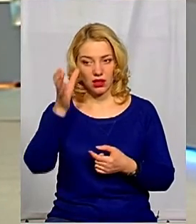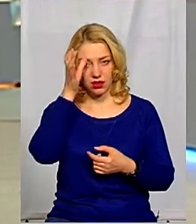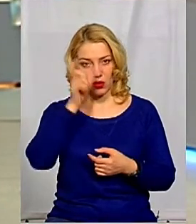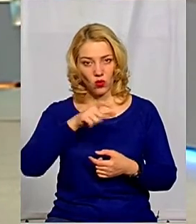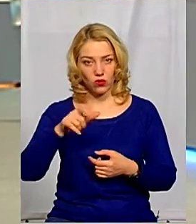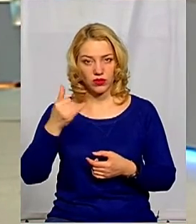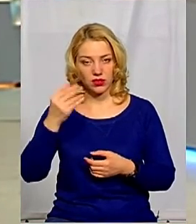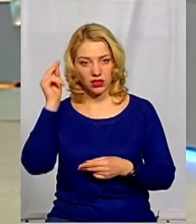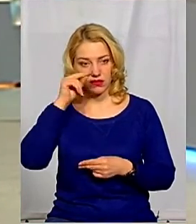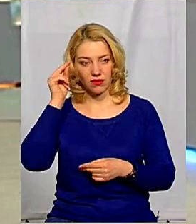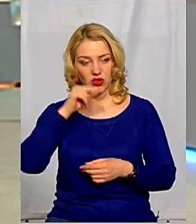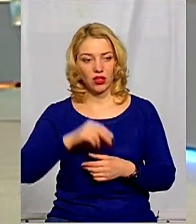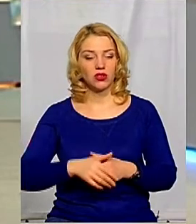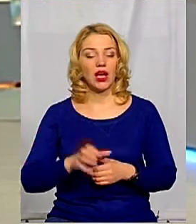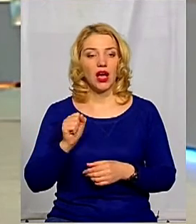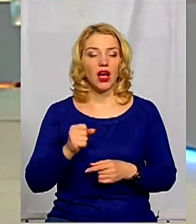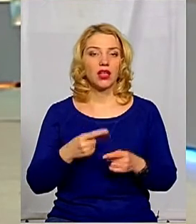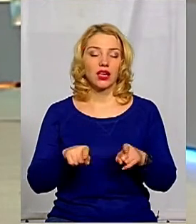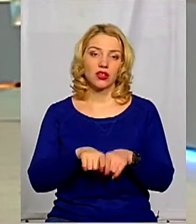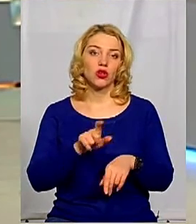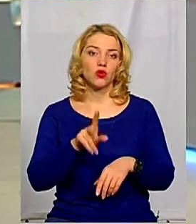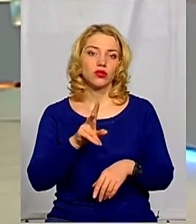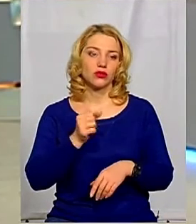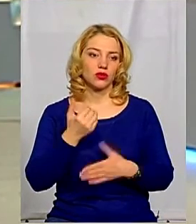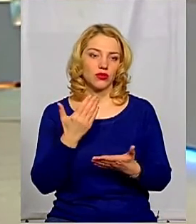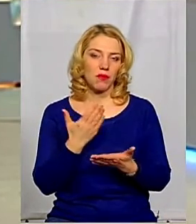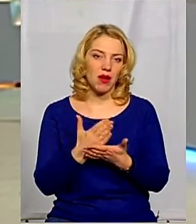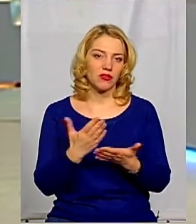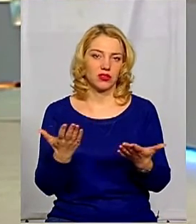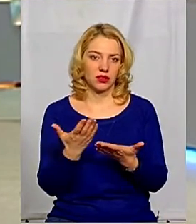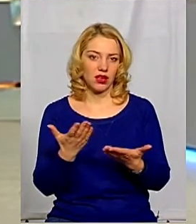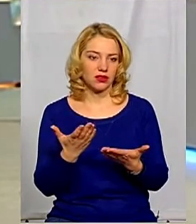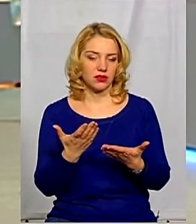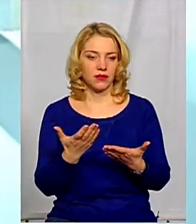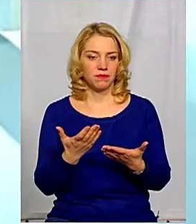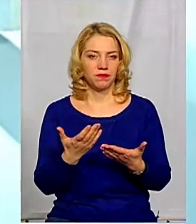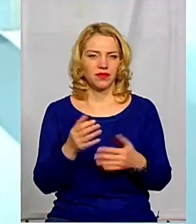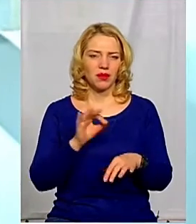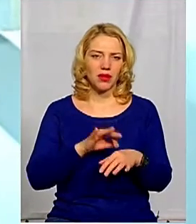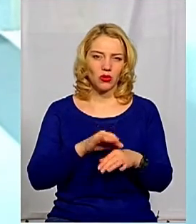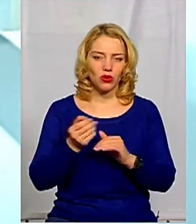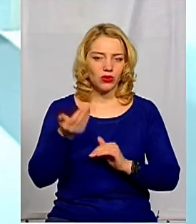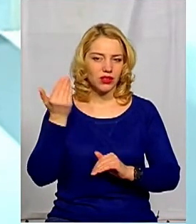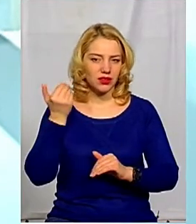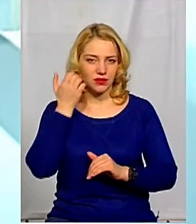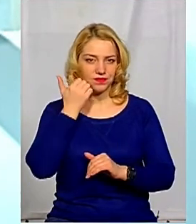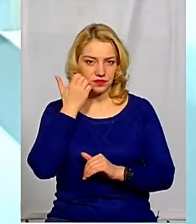це вивчають. А такі люди, які вже мають якісь більше патології,